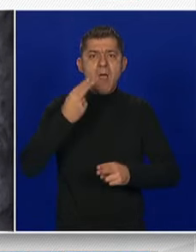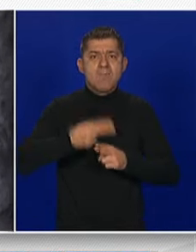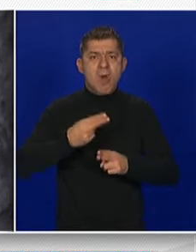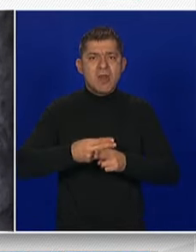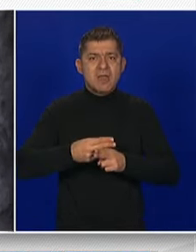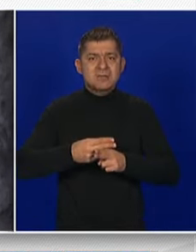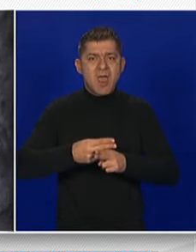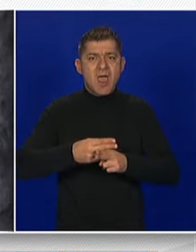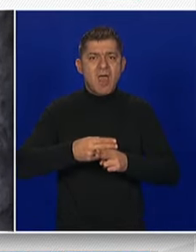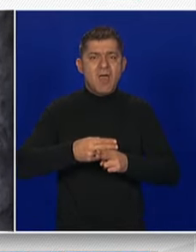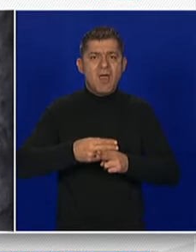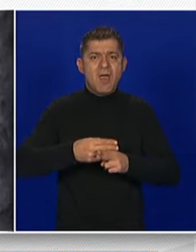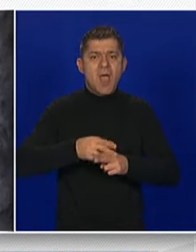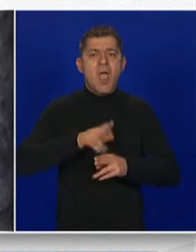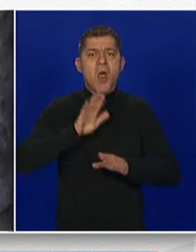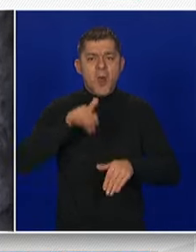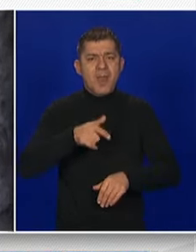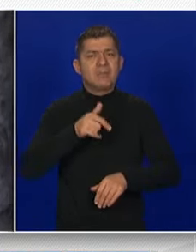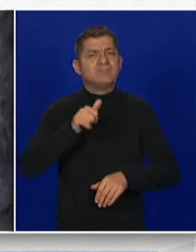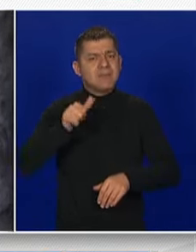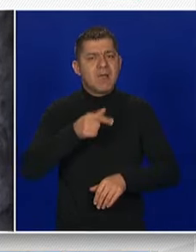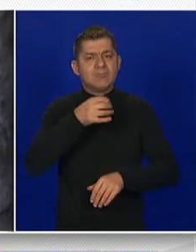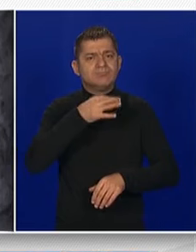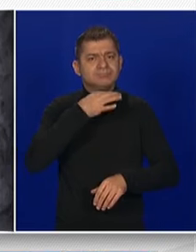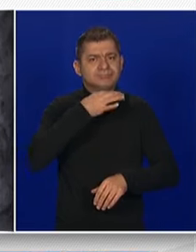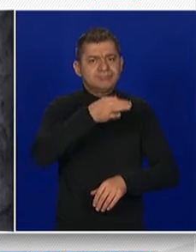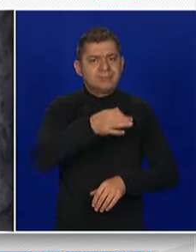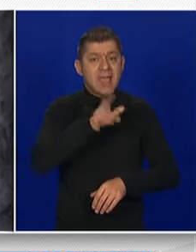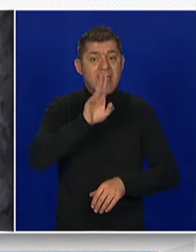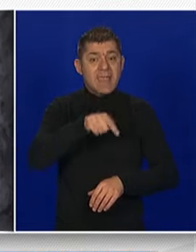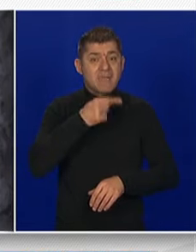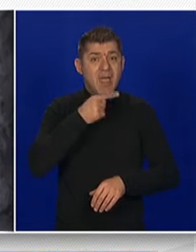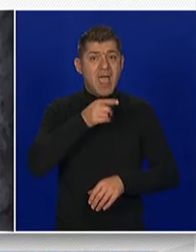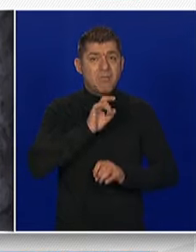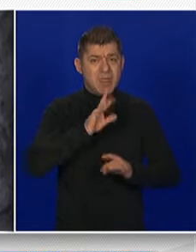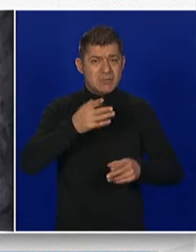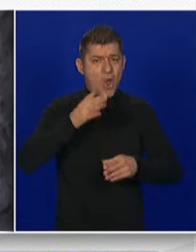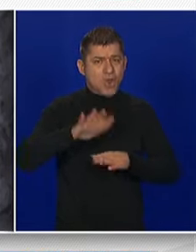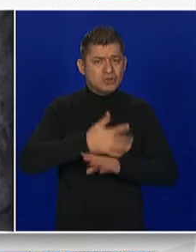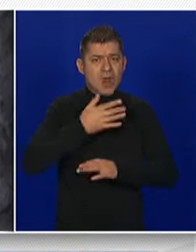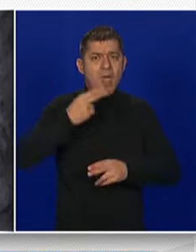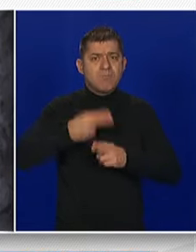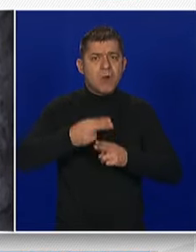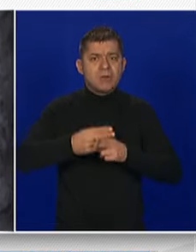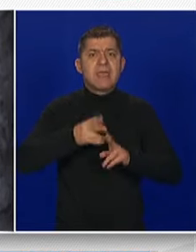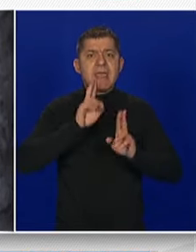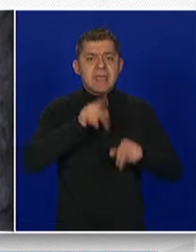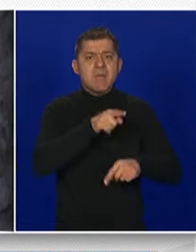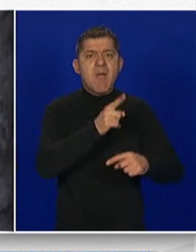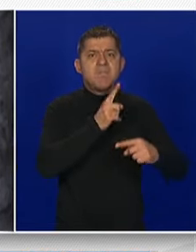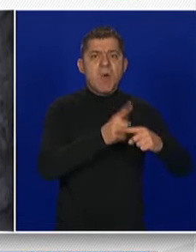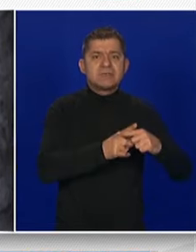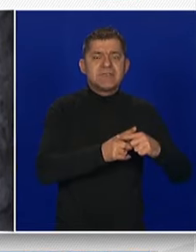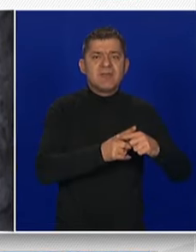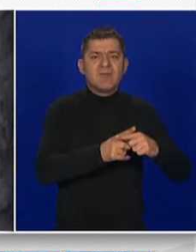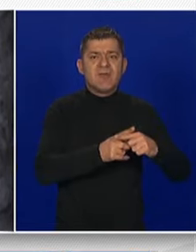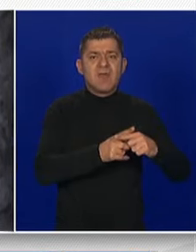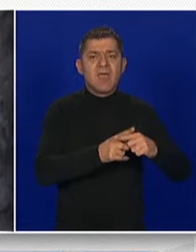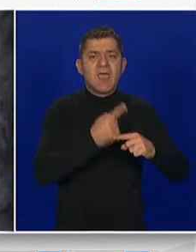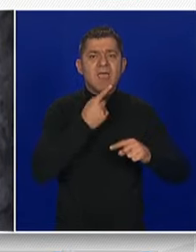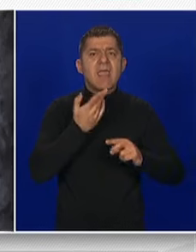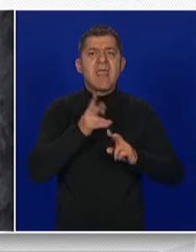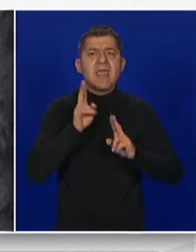ljudima provodi testiranje iz razloga da se vidi koliko među tim asimptomatskim ima onih koji su pozitivni i gdje